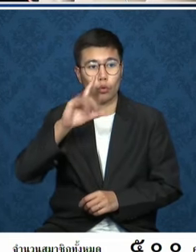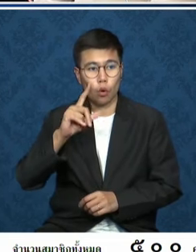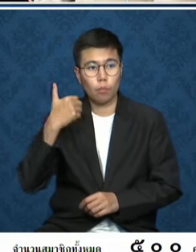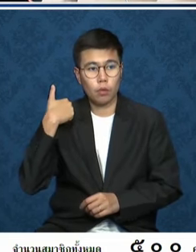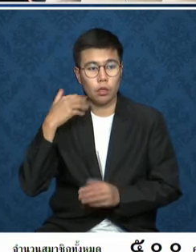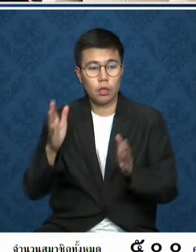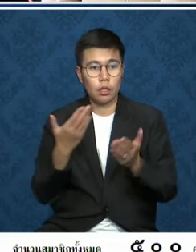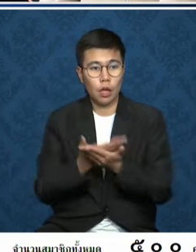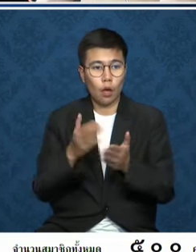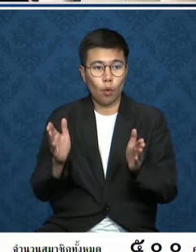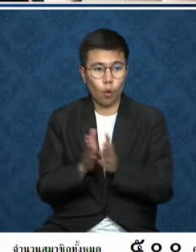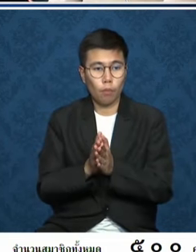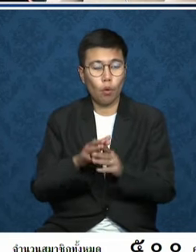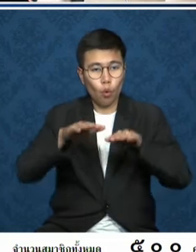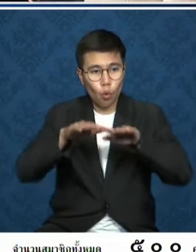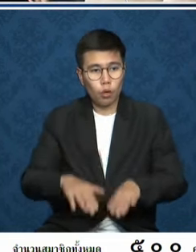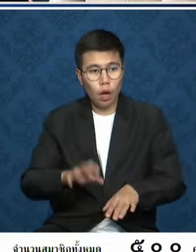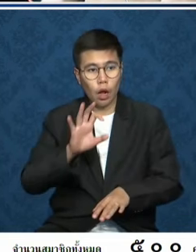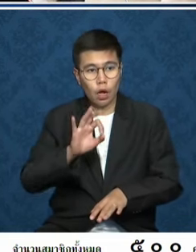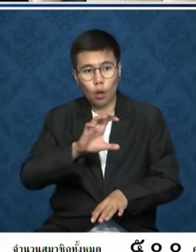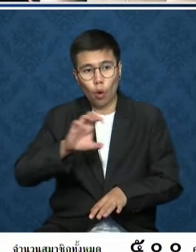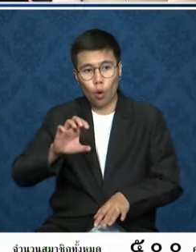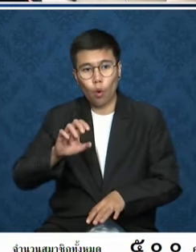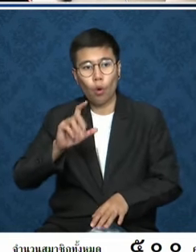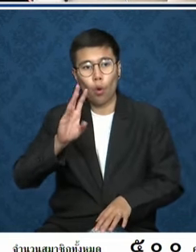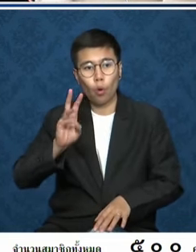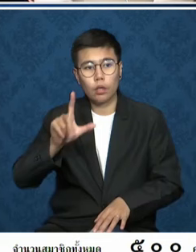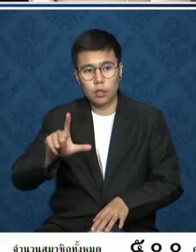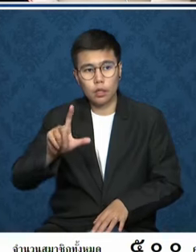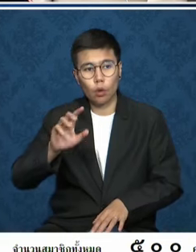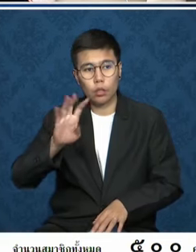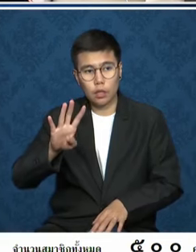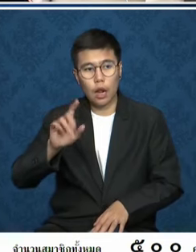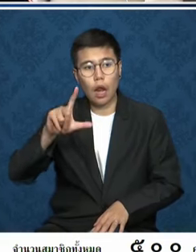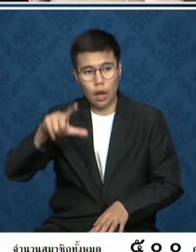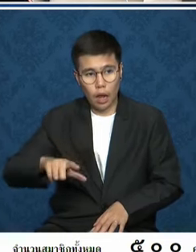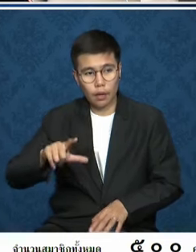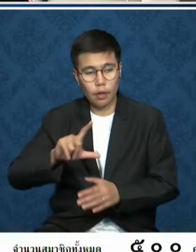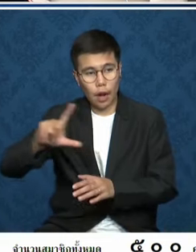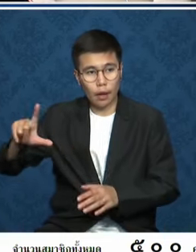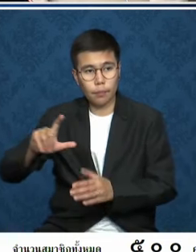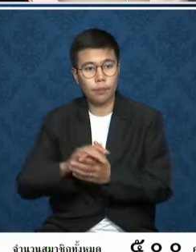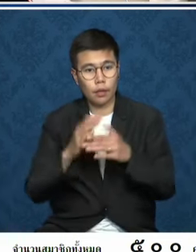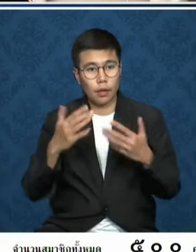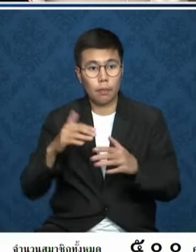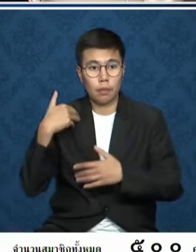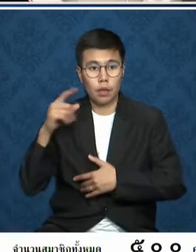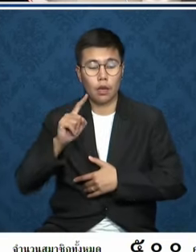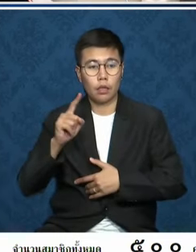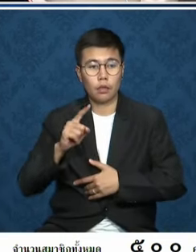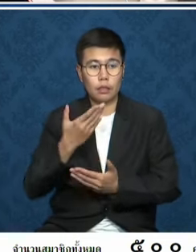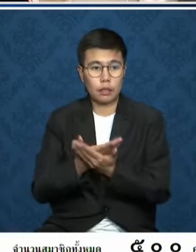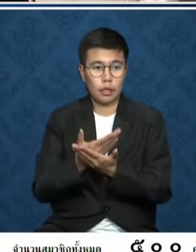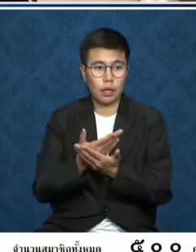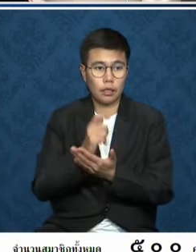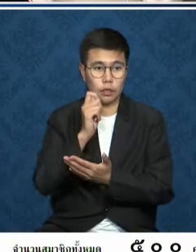รายได้รวมก็ลดลง 964 ล้านบาทและเมอพิจารณา ไรลเอีด ก็จะเหนว่าายได้จาก